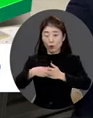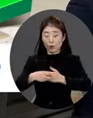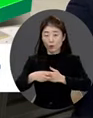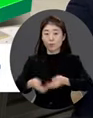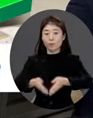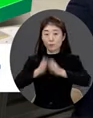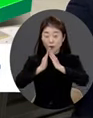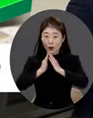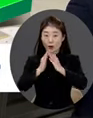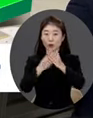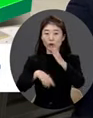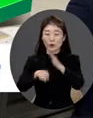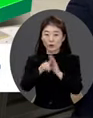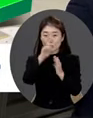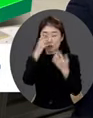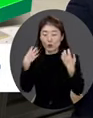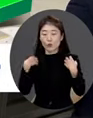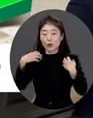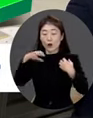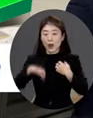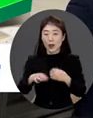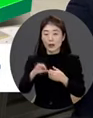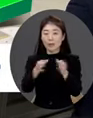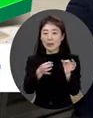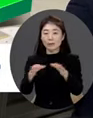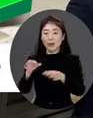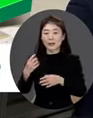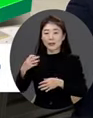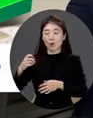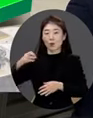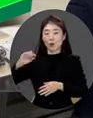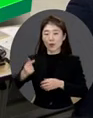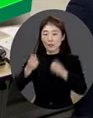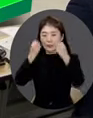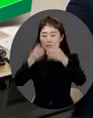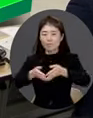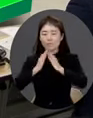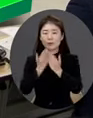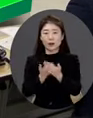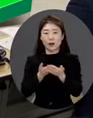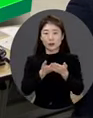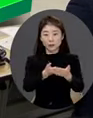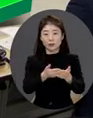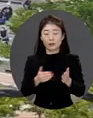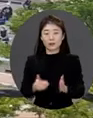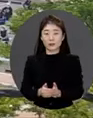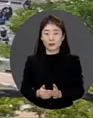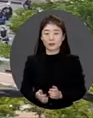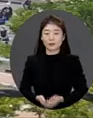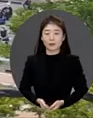유치를 위해서 정부의 김 의 의료원 신축 계획을 제출했습니다 이재경 기자 입니다